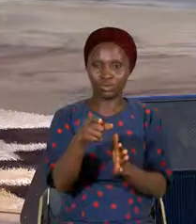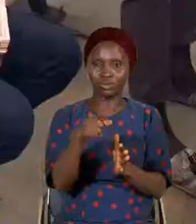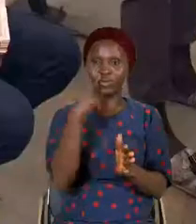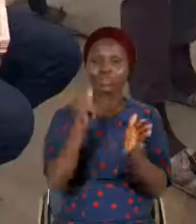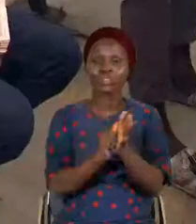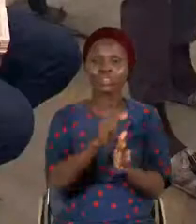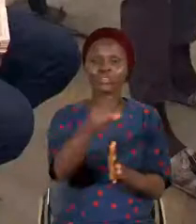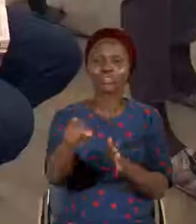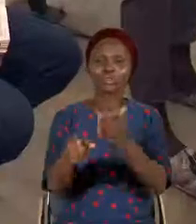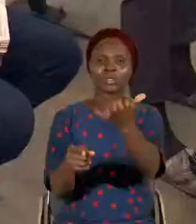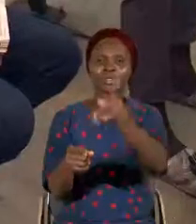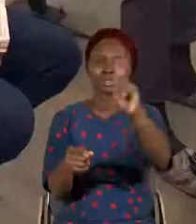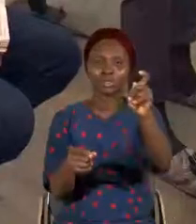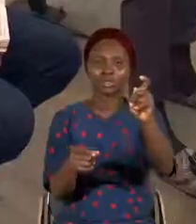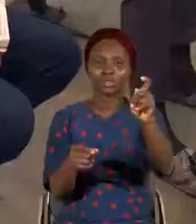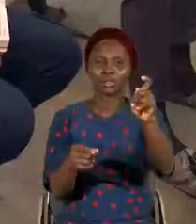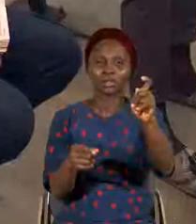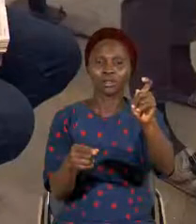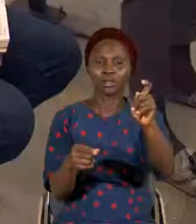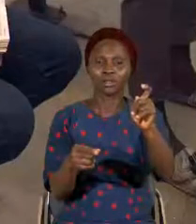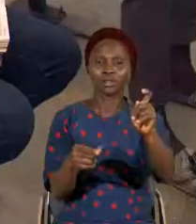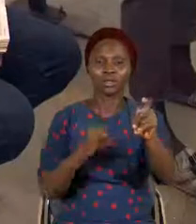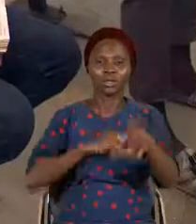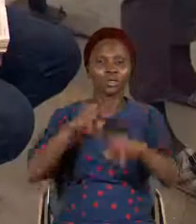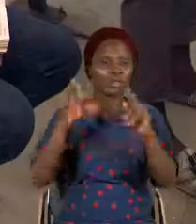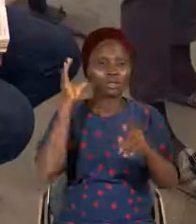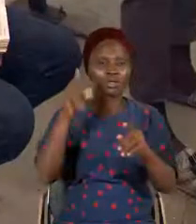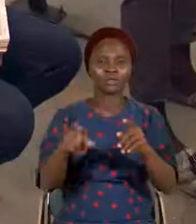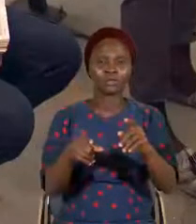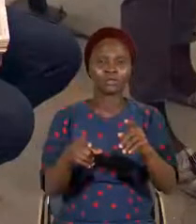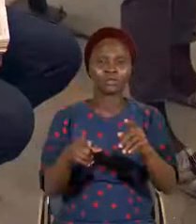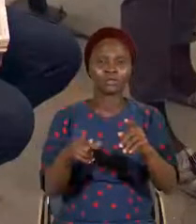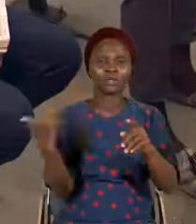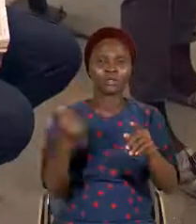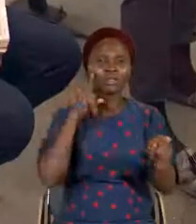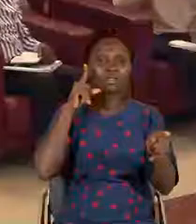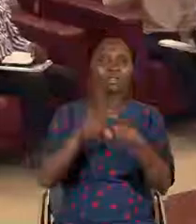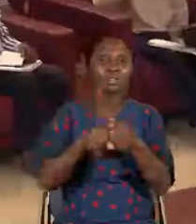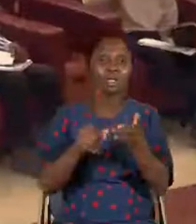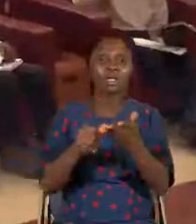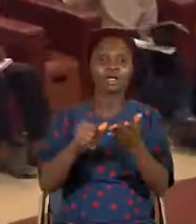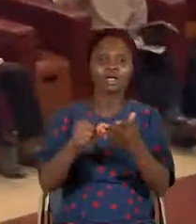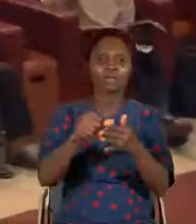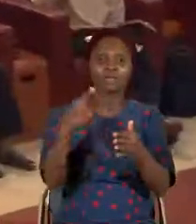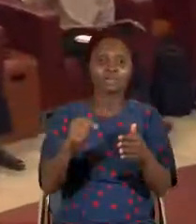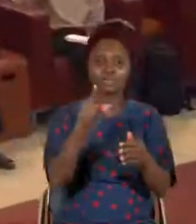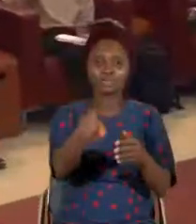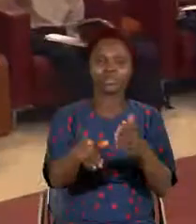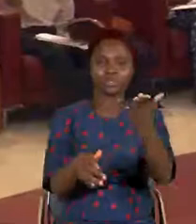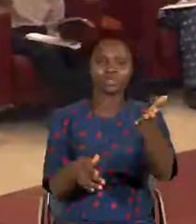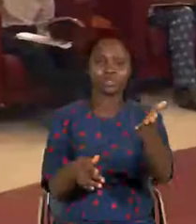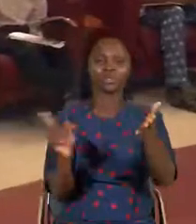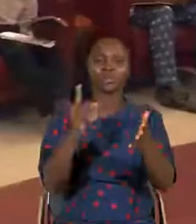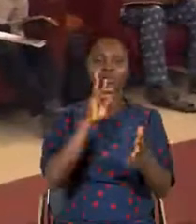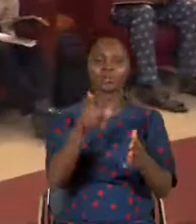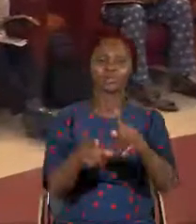Éphésiens 3, verset 19. C'est mis pour qui là-bas? Or, à celui qui peut faire par et connaître l'amour de